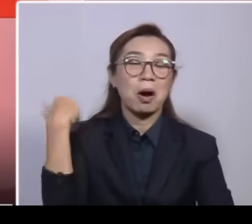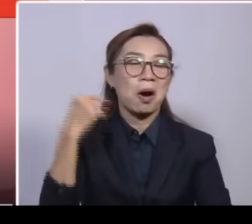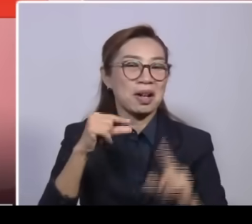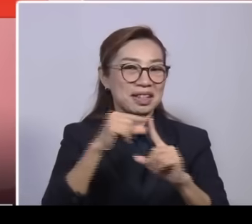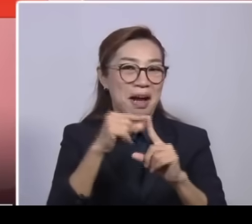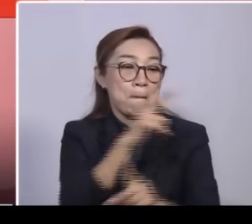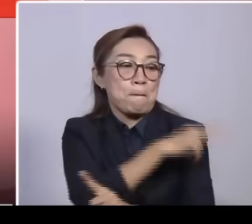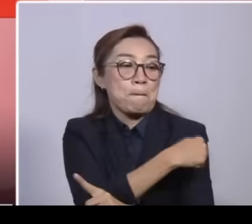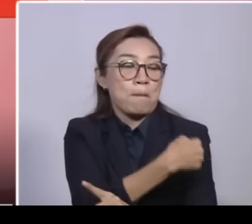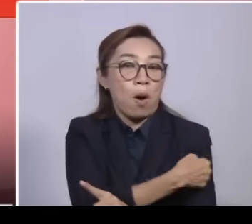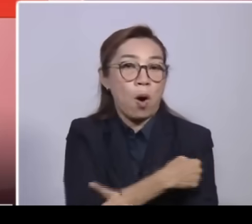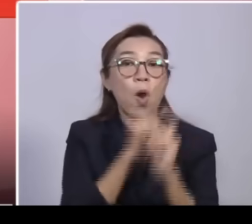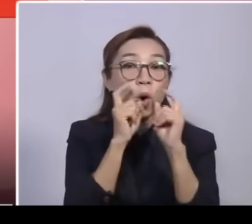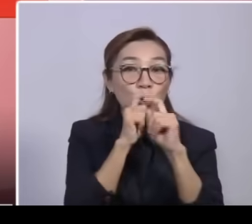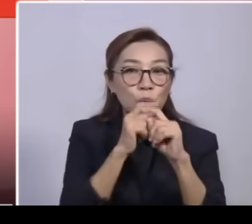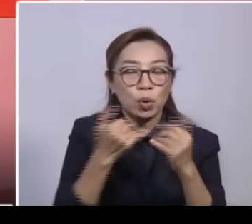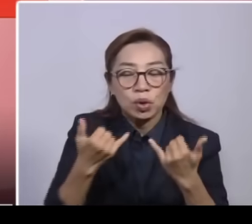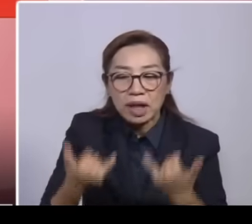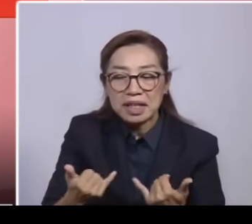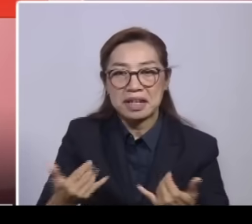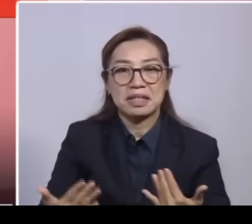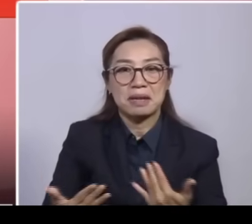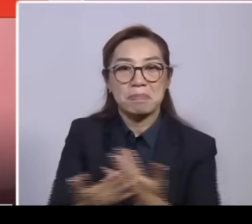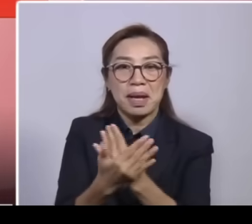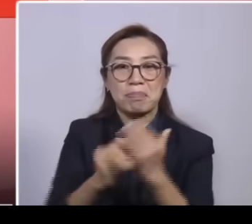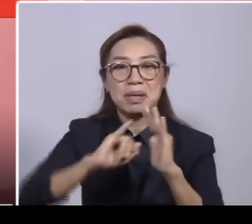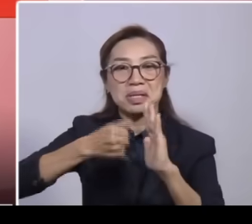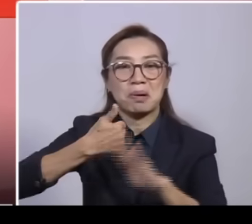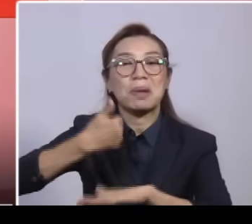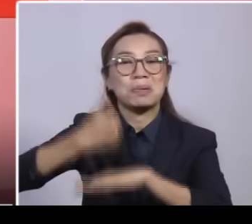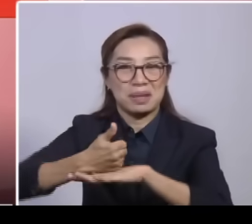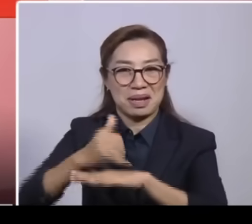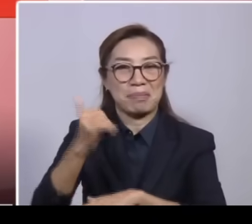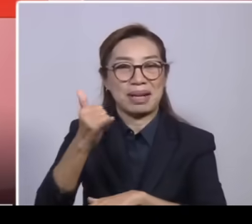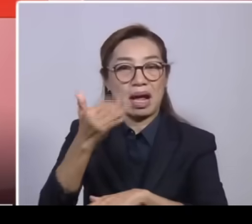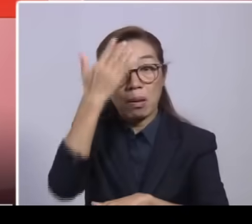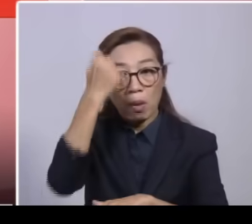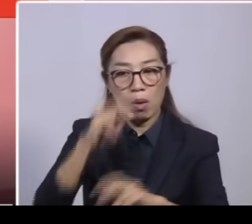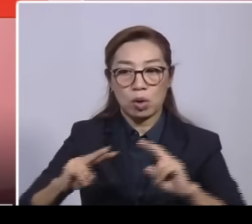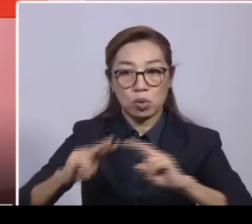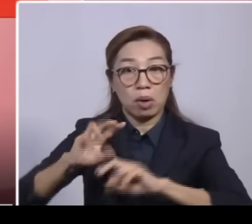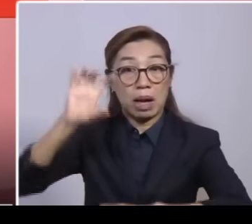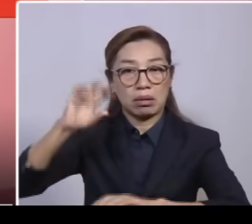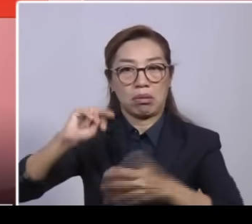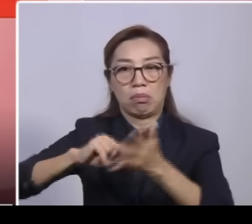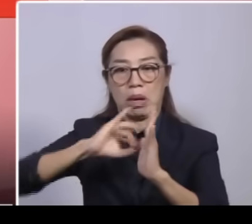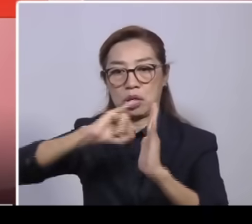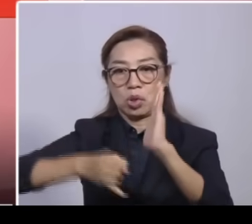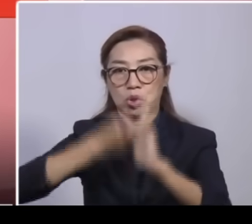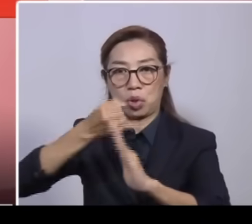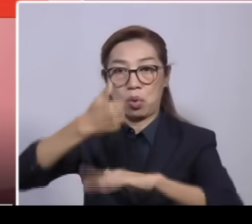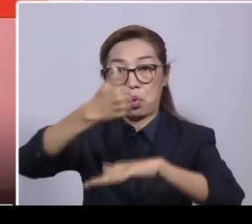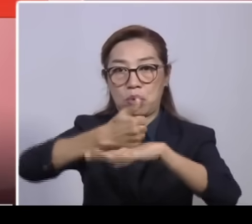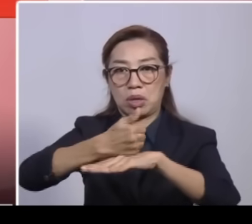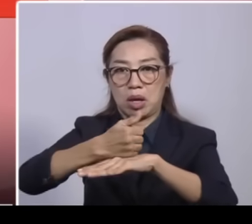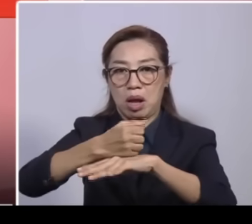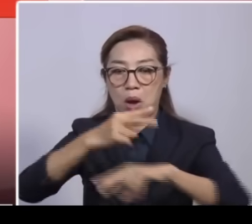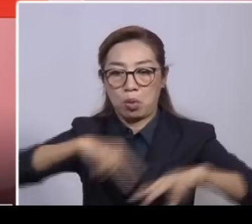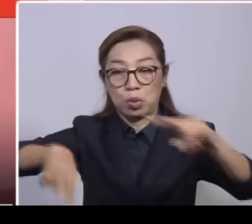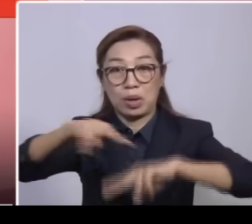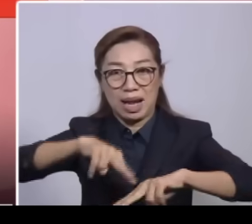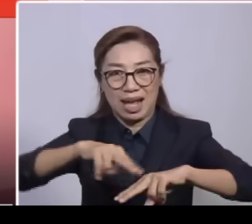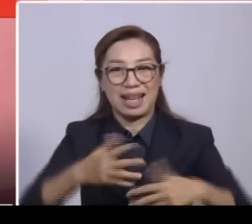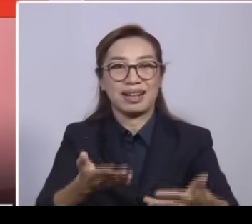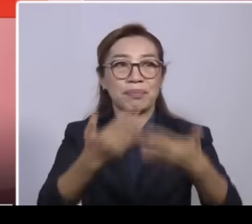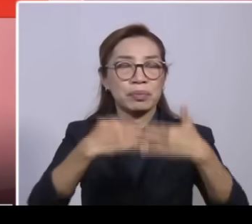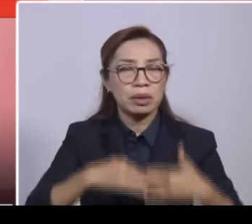ว่าคุมทั้งประเทศเลยอ่านะฮะว่าอย่างนั้นทีนี้สัดส่วนของพรรคเพื่อไทยนะคะท่านอื่นๆกันบ้างอย่างคุณคุณหมอจน